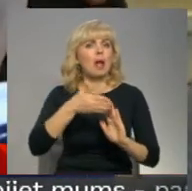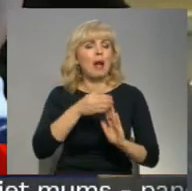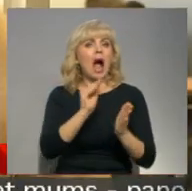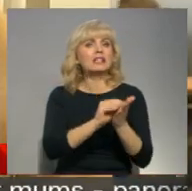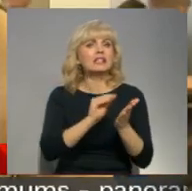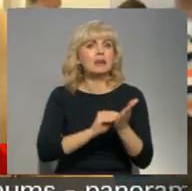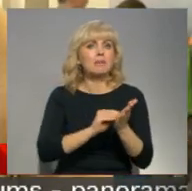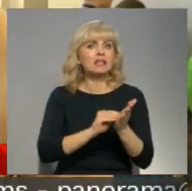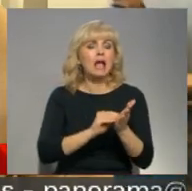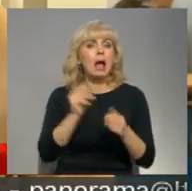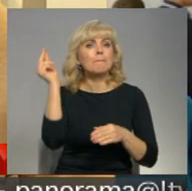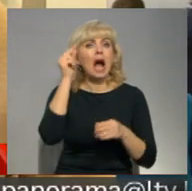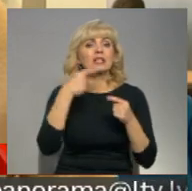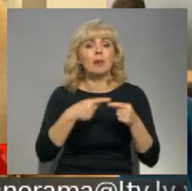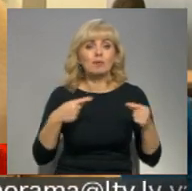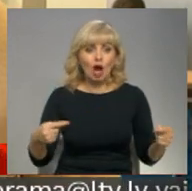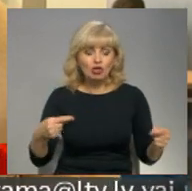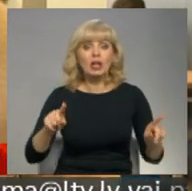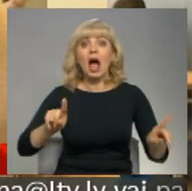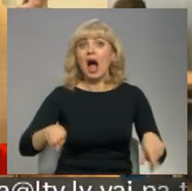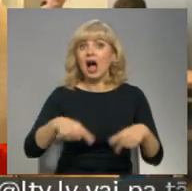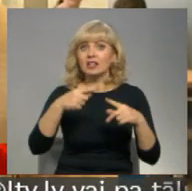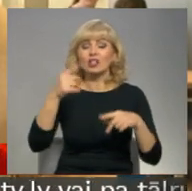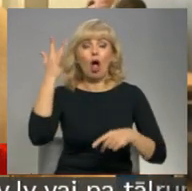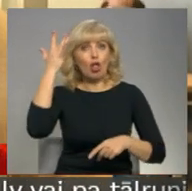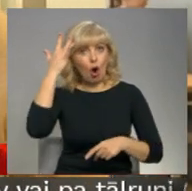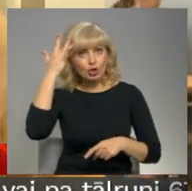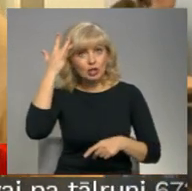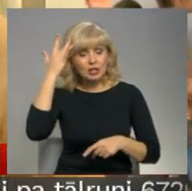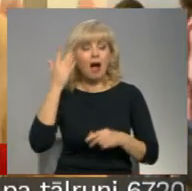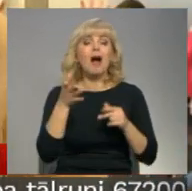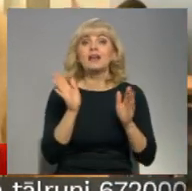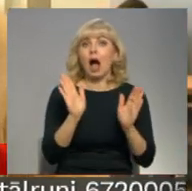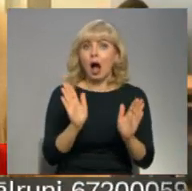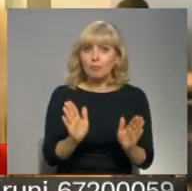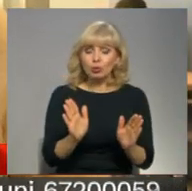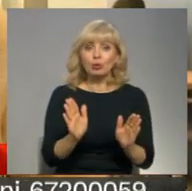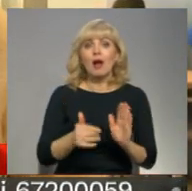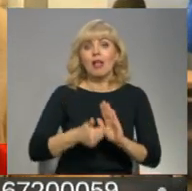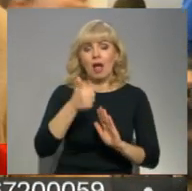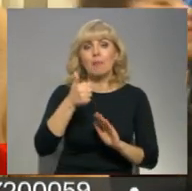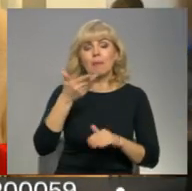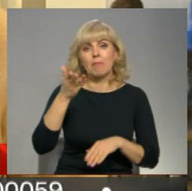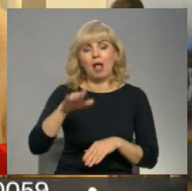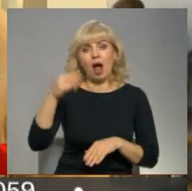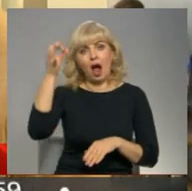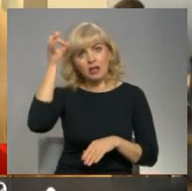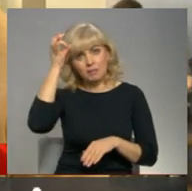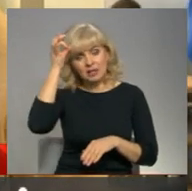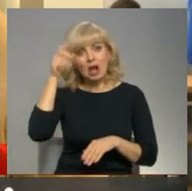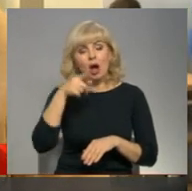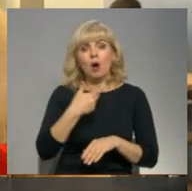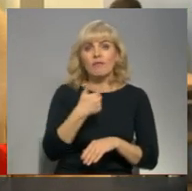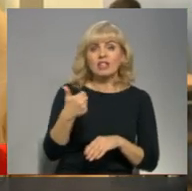priekšmetos. Jātīstās loģiskā domāšana, tad jābūt ir arī labai atmiņai, ko tu